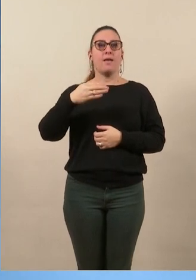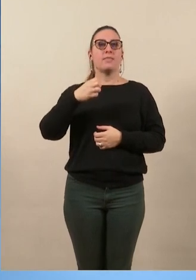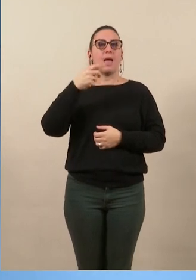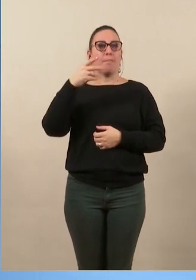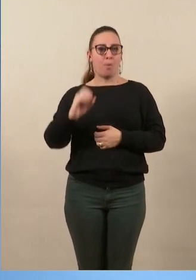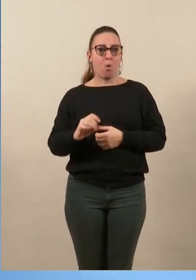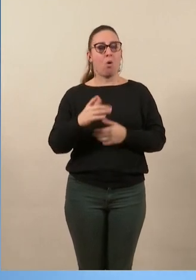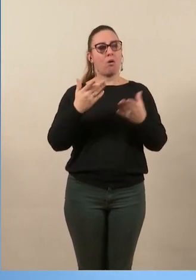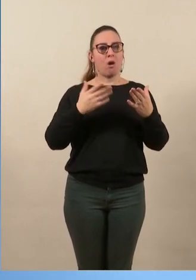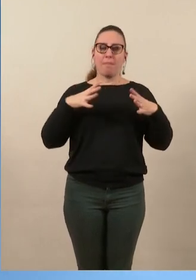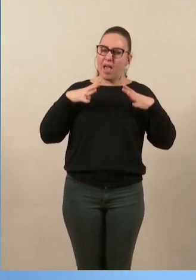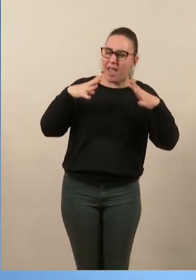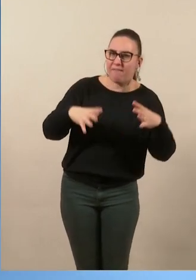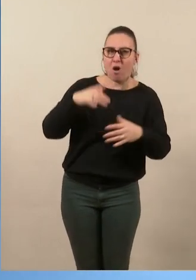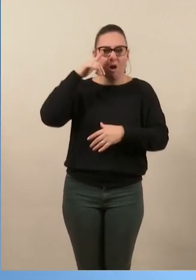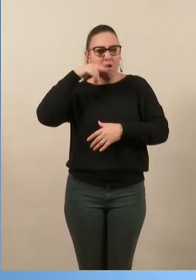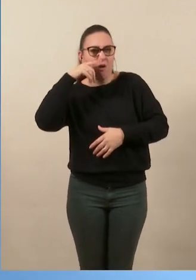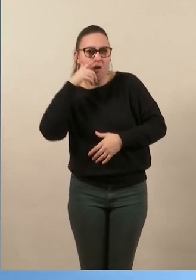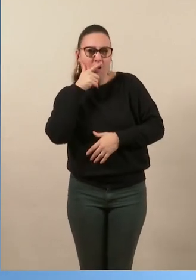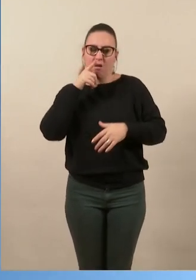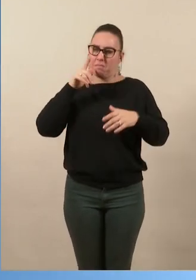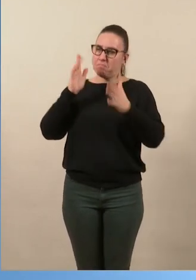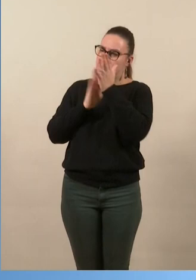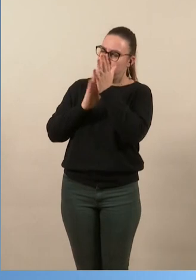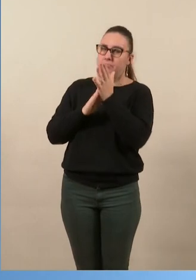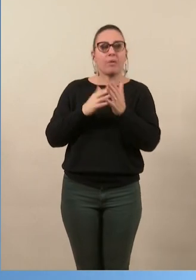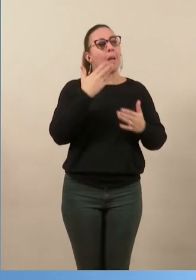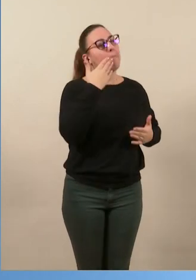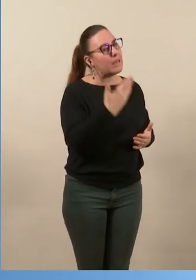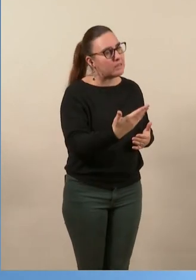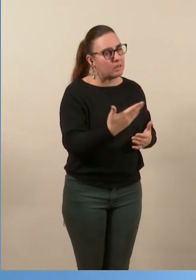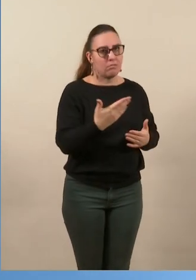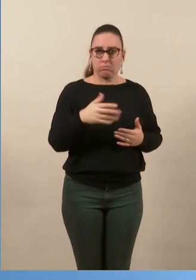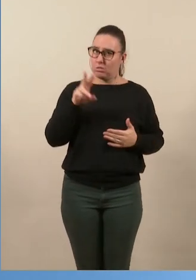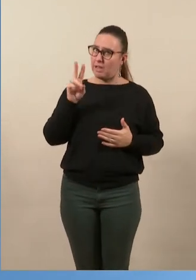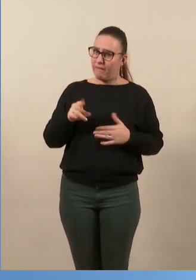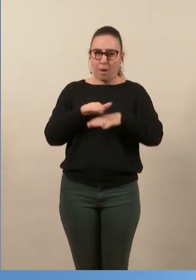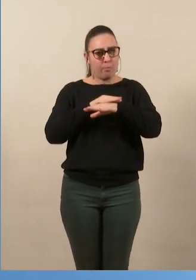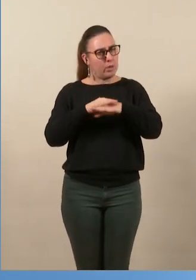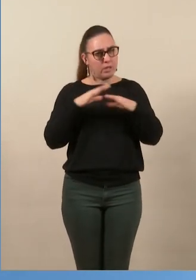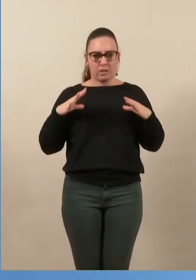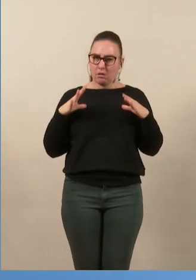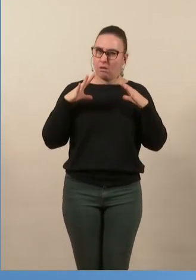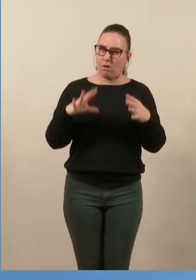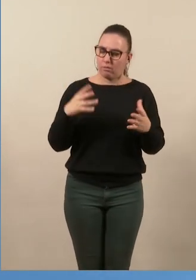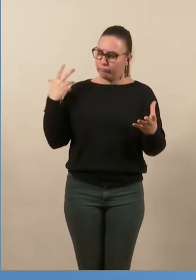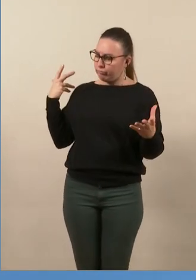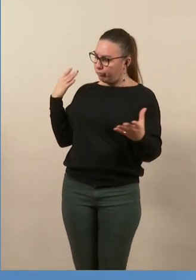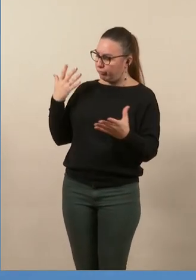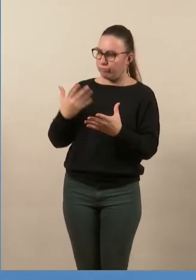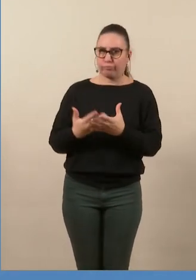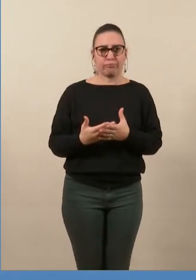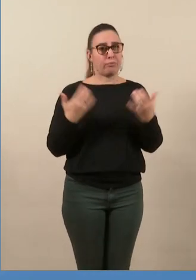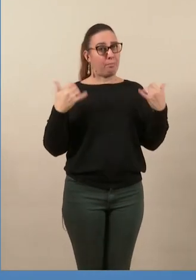l'effort fait dans cette ville depuis longtemps il faut le reconnaître c'est une politique qui est engagée depuis longtemps et que nous continuons et que nous